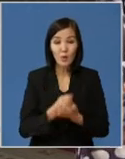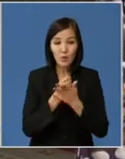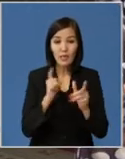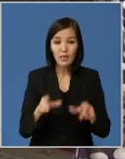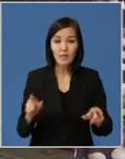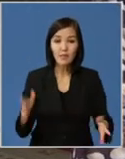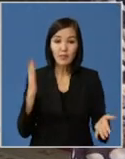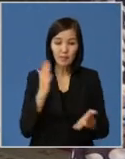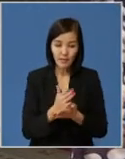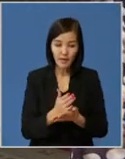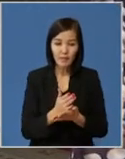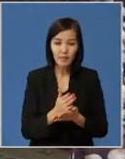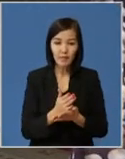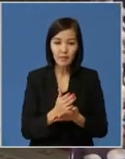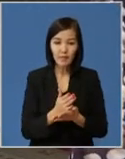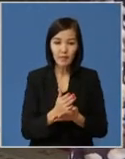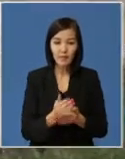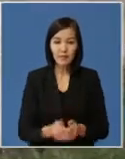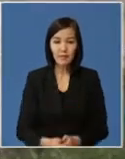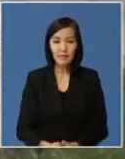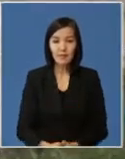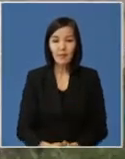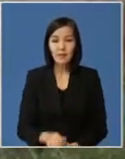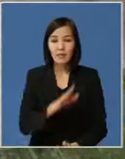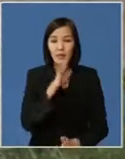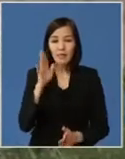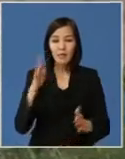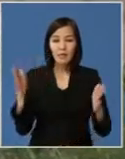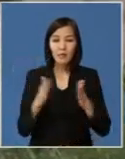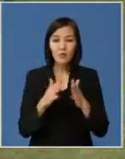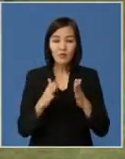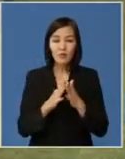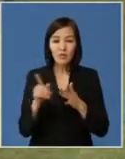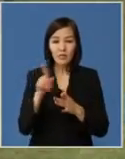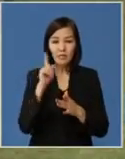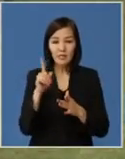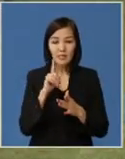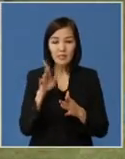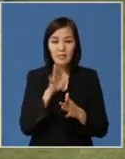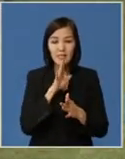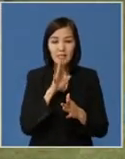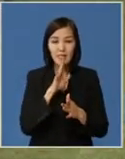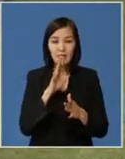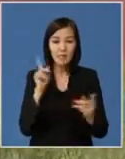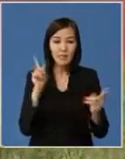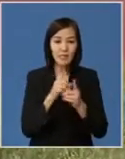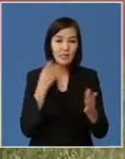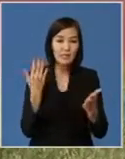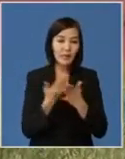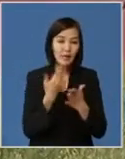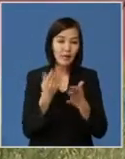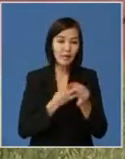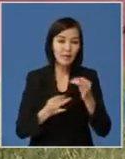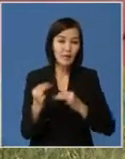адамдар бұл жерде көп деген сияқты белгілер болады. Аналар үйінде қыздар жас аналармен сыр сұхбат құрғанда жігіттер ауланы жиыстыруға кірісті.